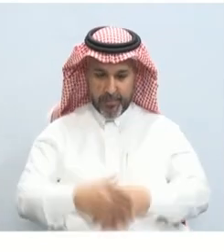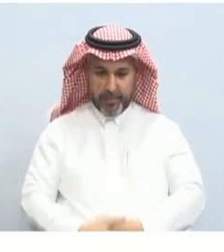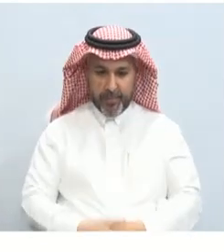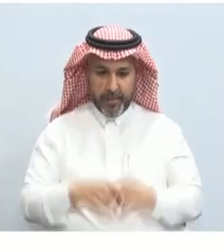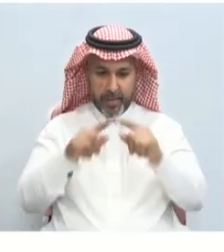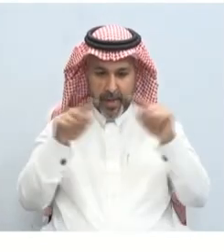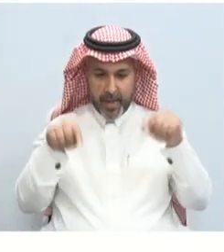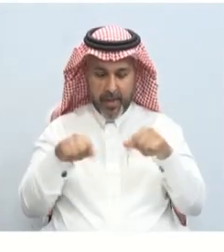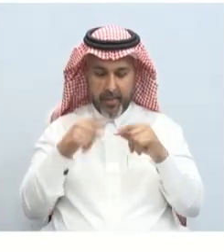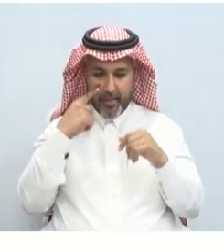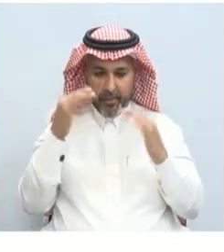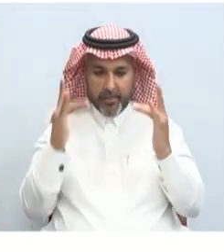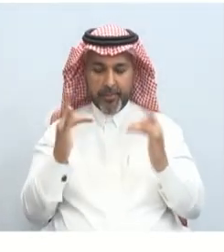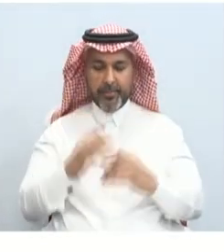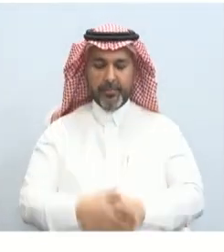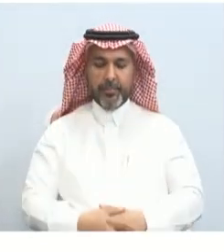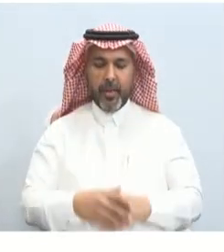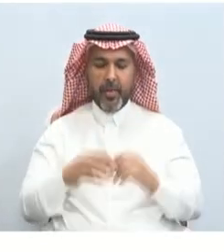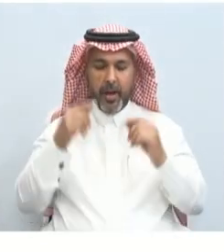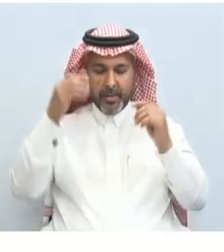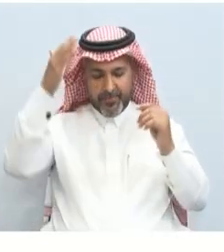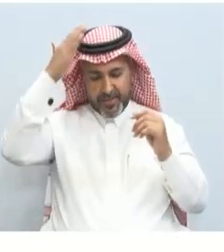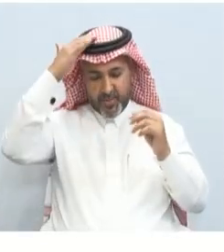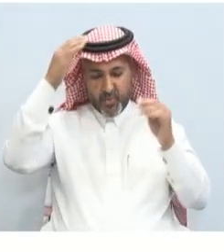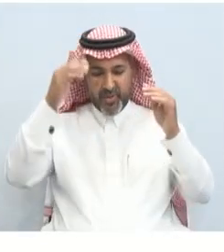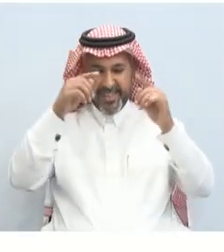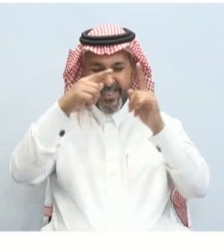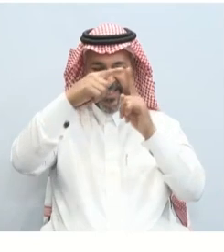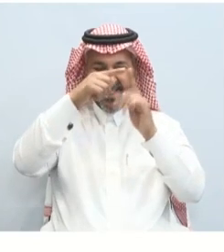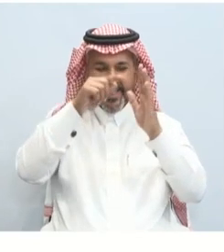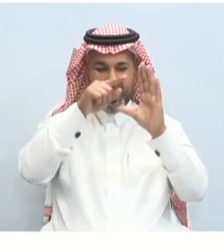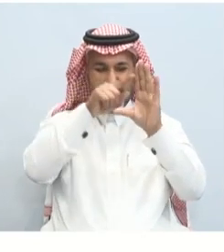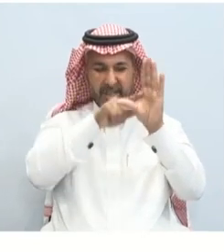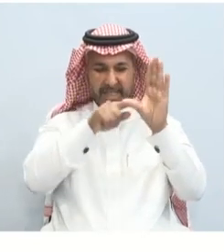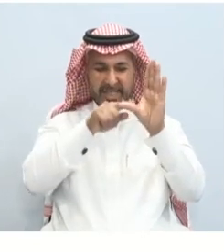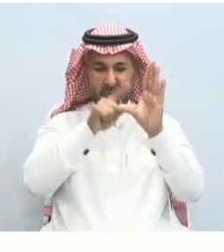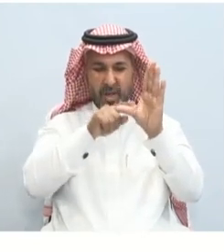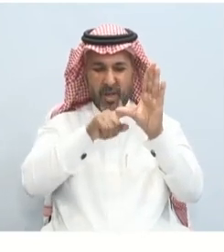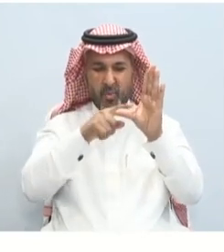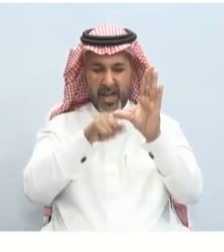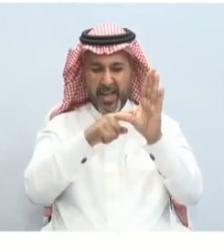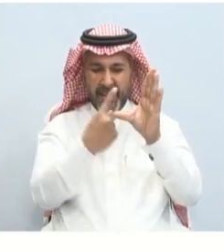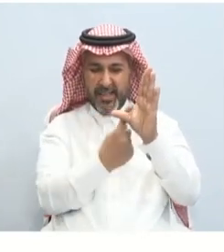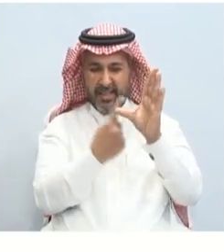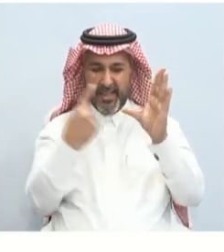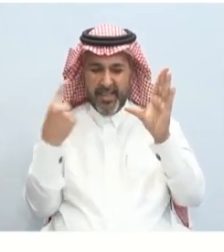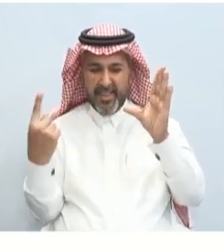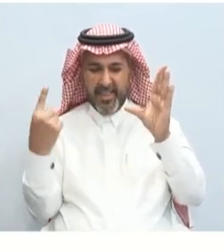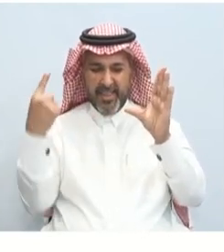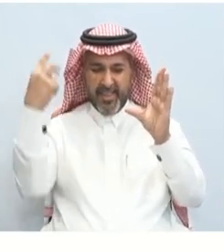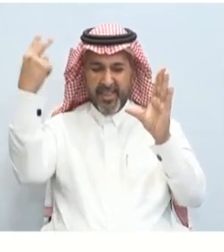باختصار لديه اربعه رؤوس او اربعه زوايا كل زاويه